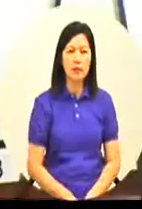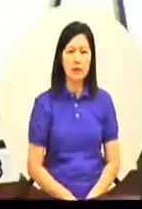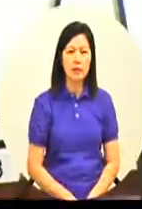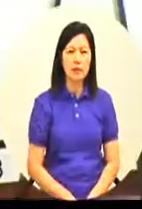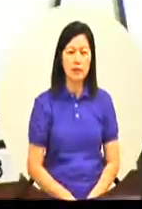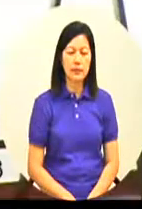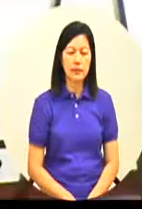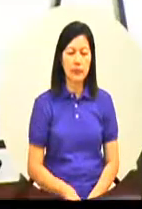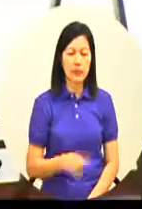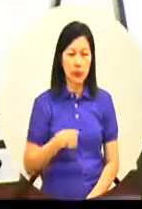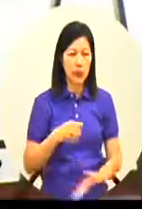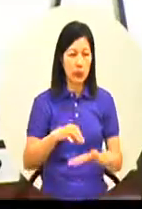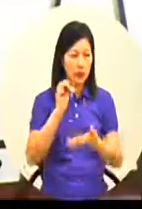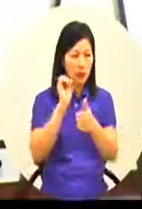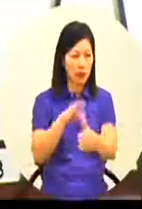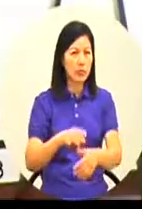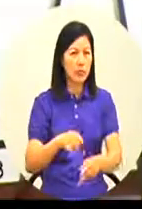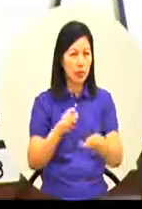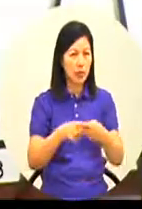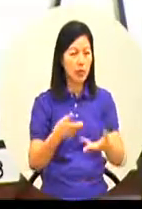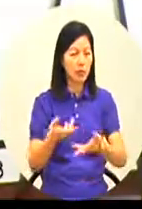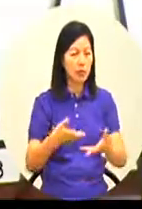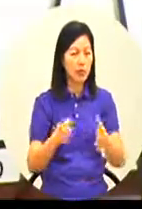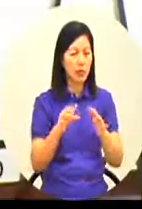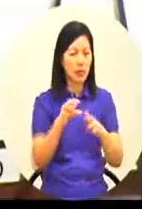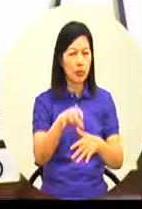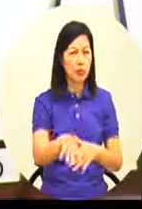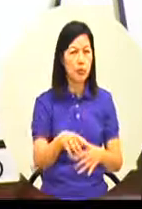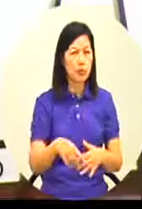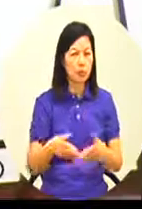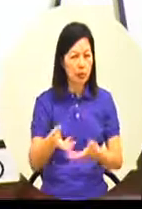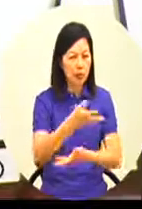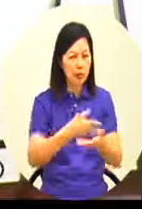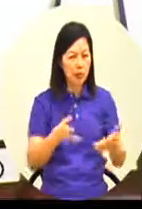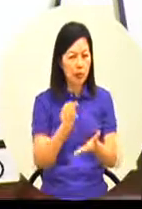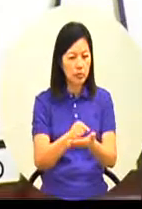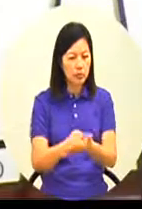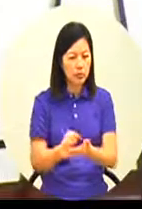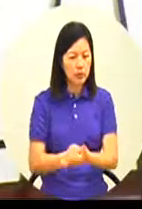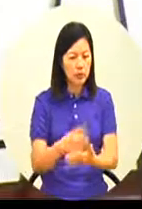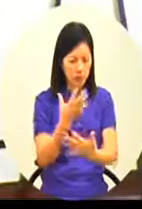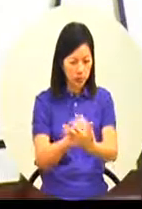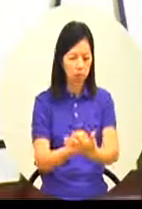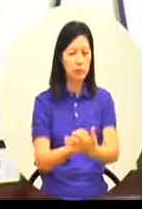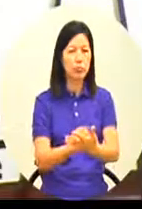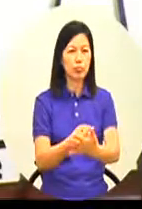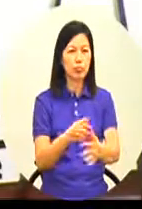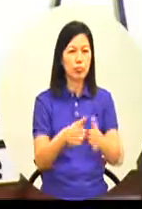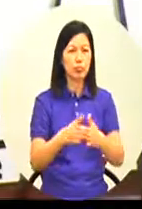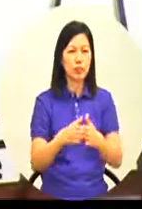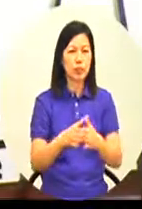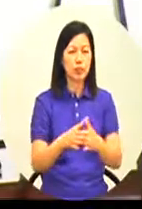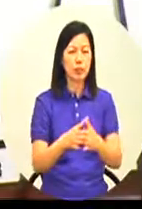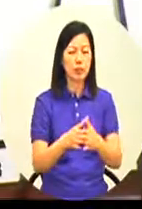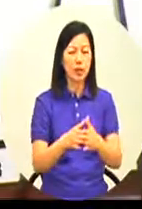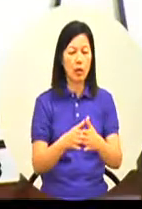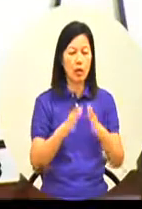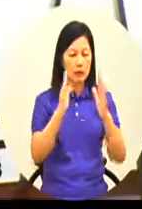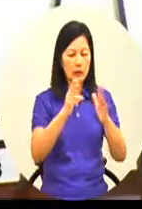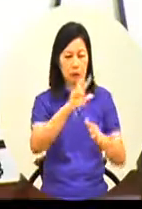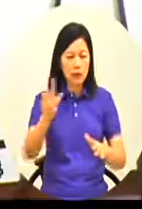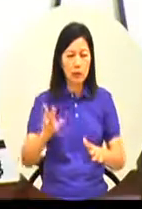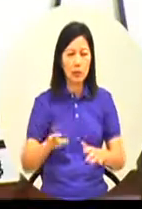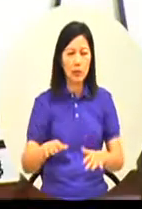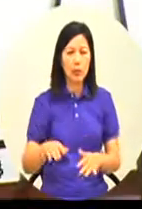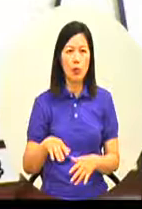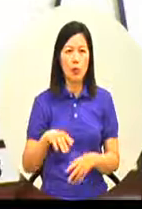再给2分钟。 我建议我们公务局的新工处你每次跟他沟通的记录都要留下来，就算正式非正式的沟通，我希望你把时